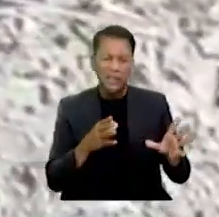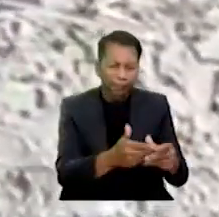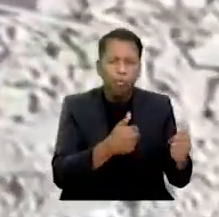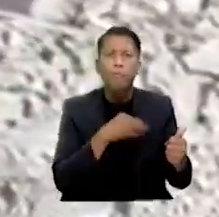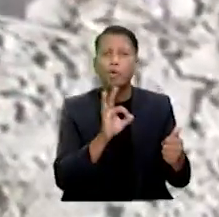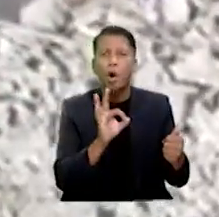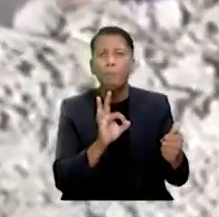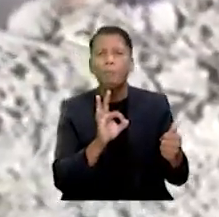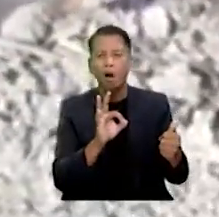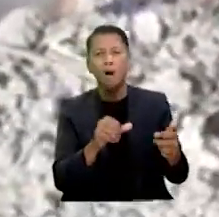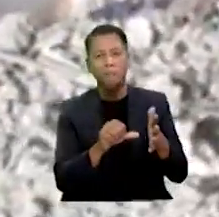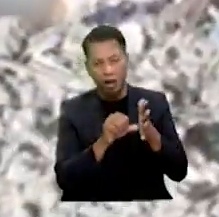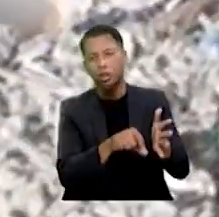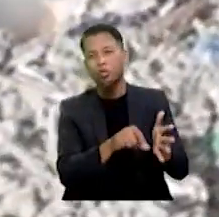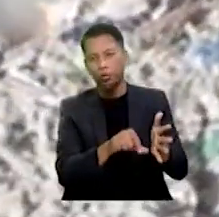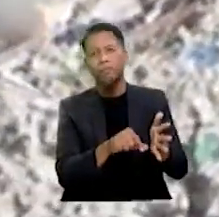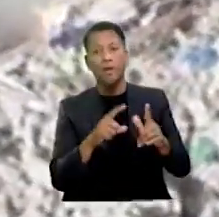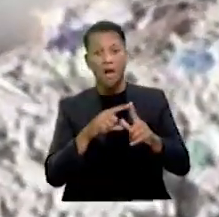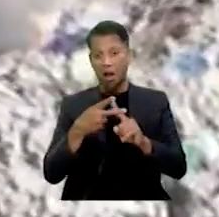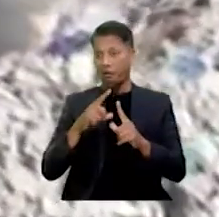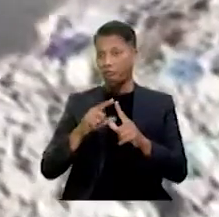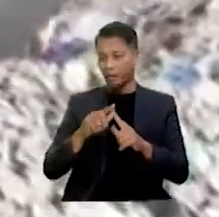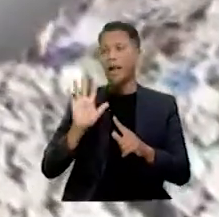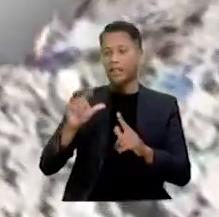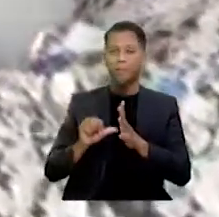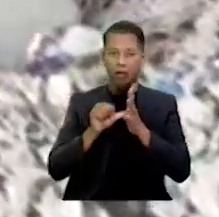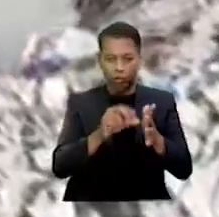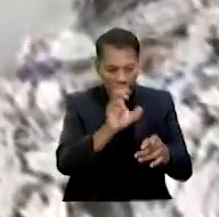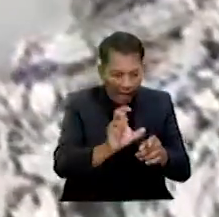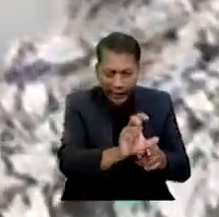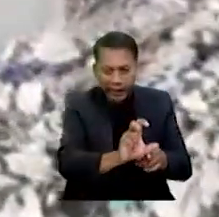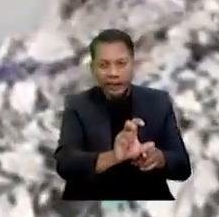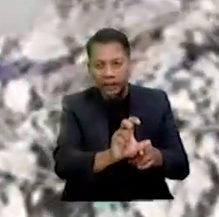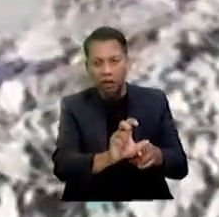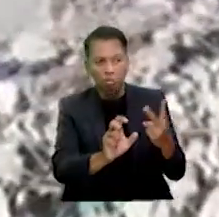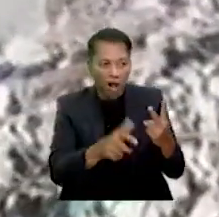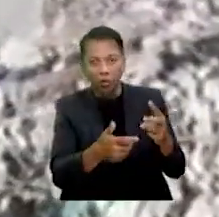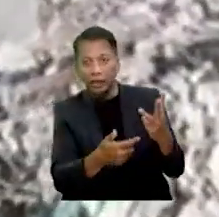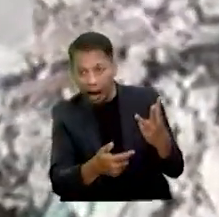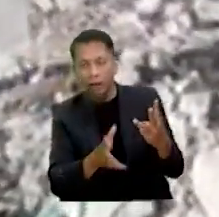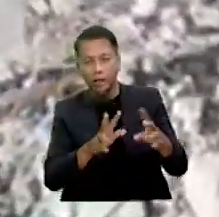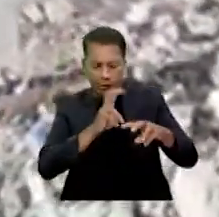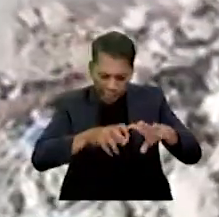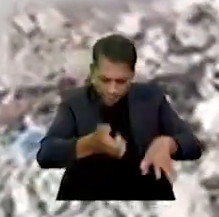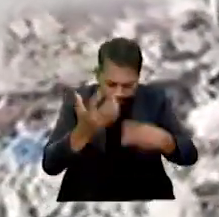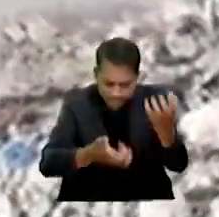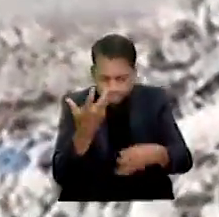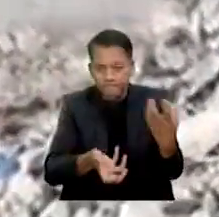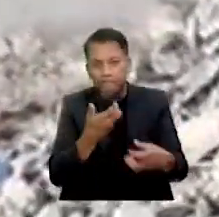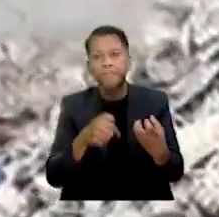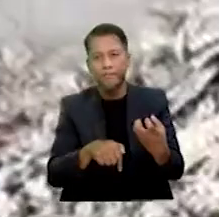pihak Afat untuk eee dicarikan di tempat ini dan beliau ee sebagai koordinator untuk excavator